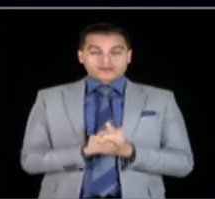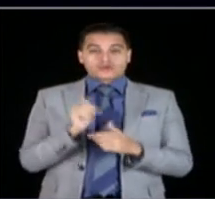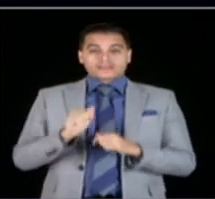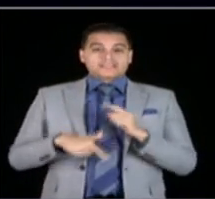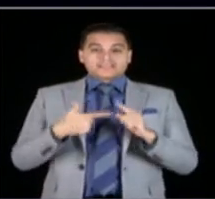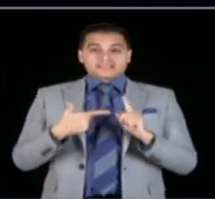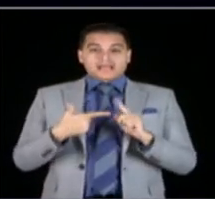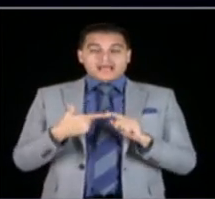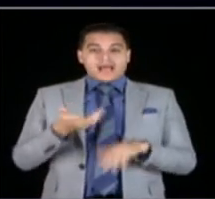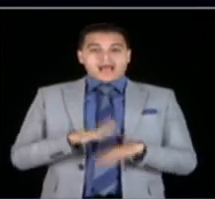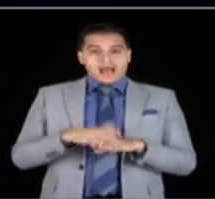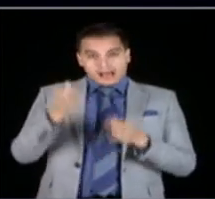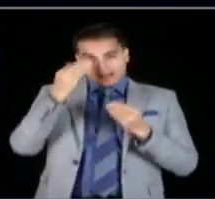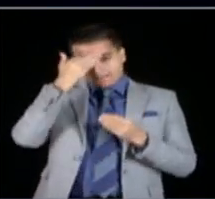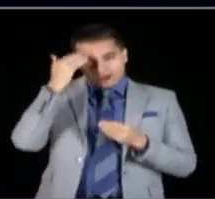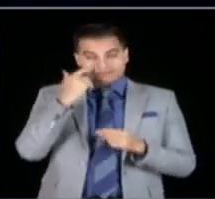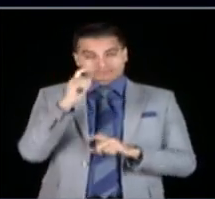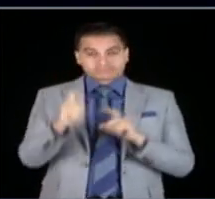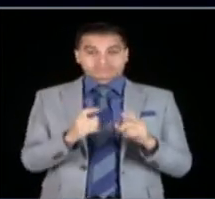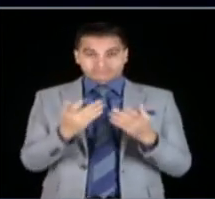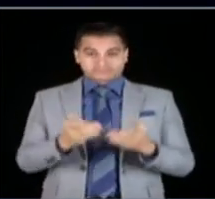ودلوقتي مع الفقرة الثانية، فقرة المعرفة.